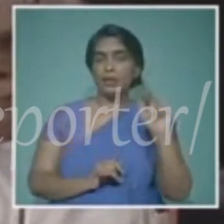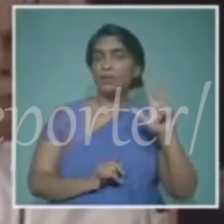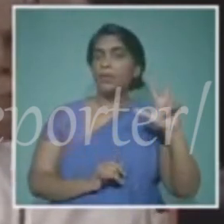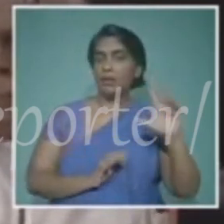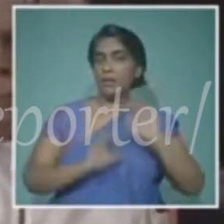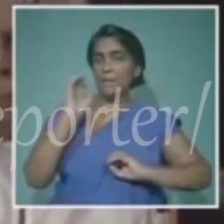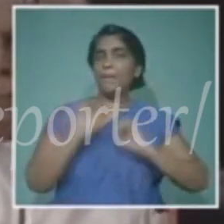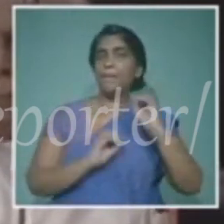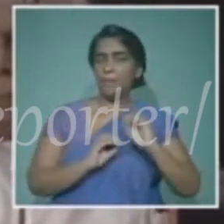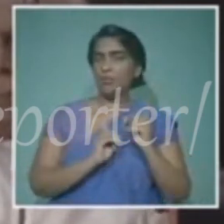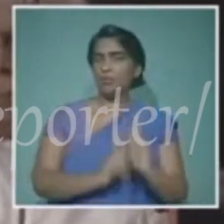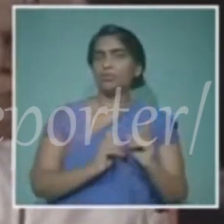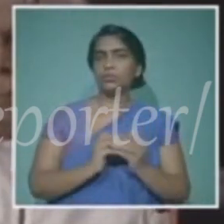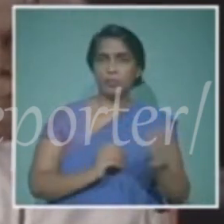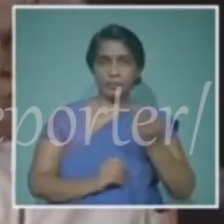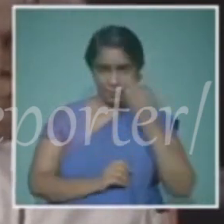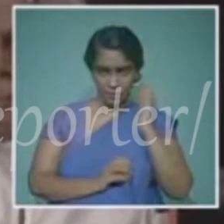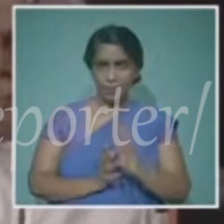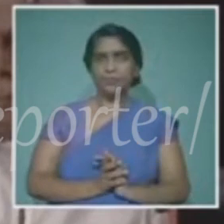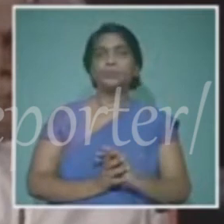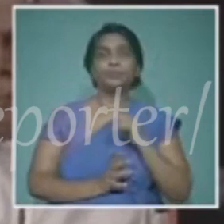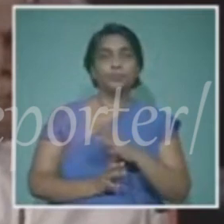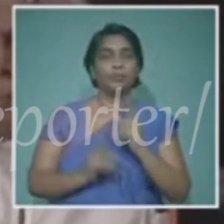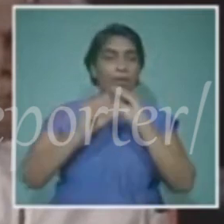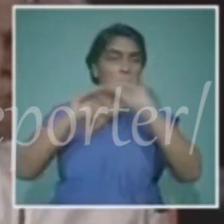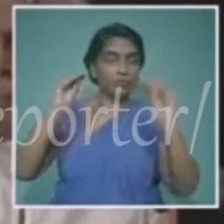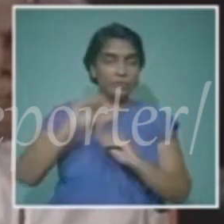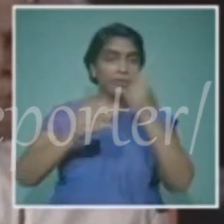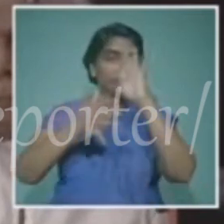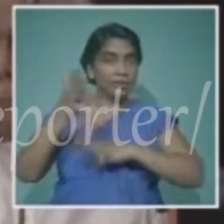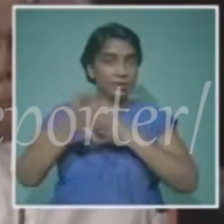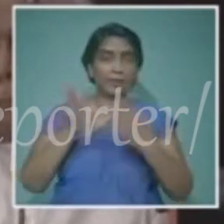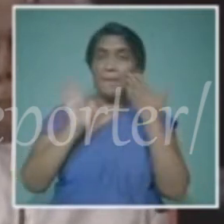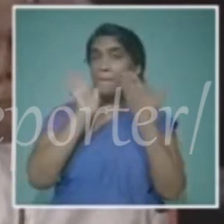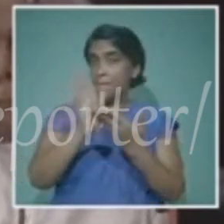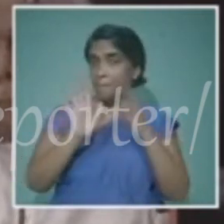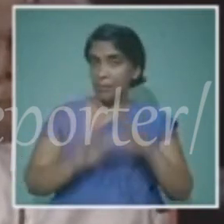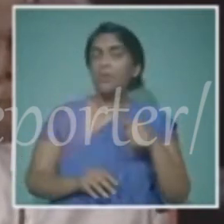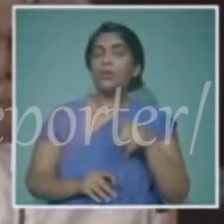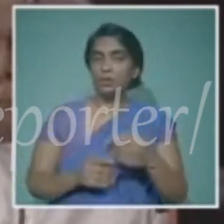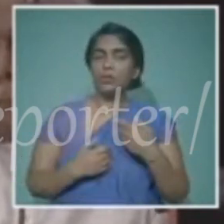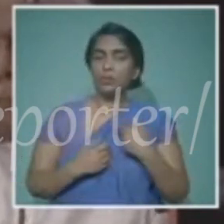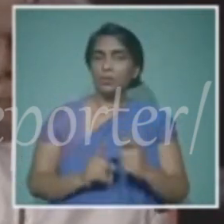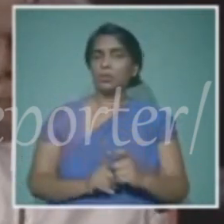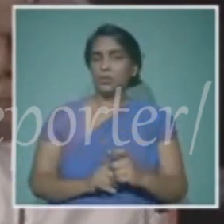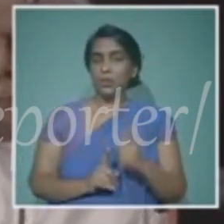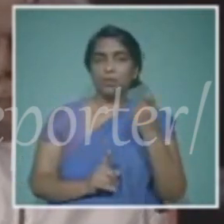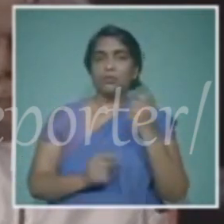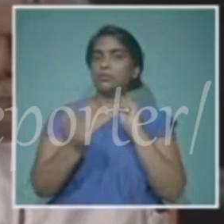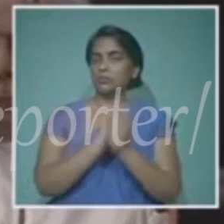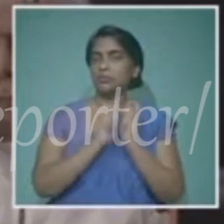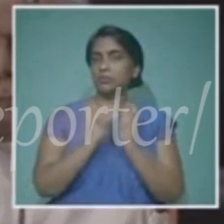69.8% දක්වා රඳවා ගන්න අපට පුළුවන් වුණා. අතුරු ඇවෑය යෝජනා මගින් පෙන්වා දුන් පරිදි අපි රැඩිකල් ආර්ථික